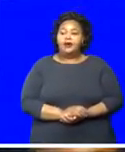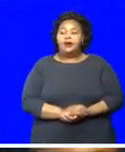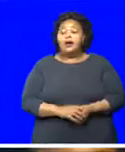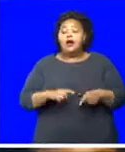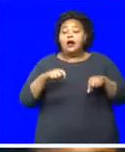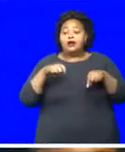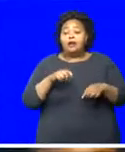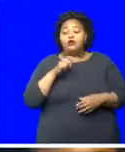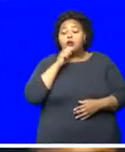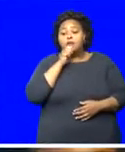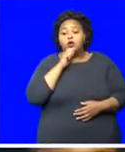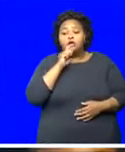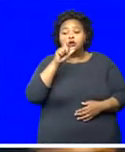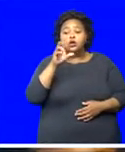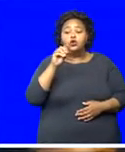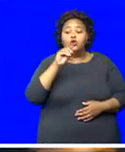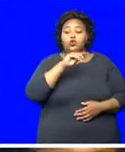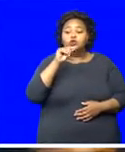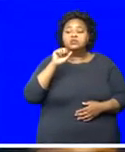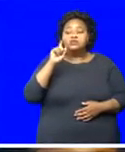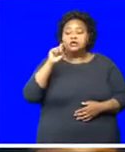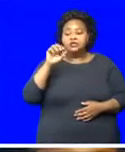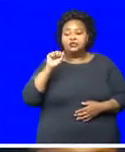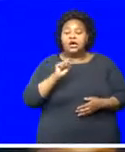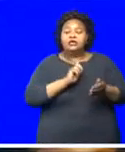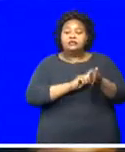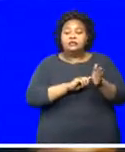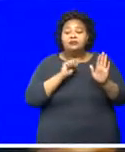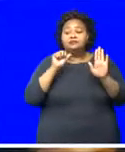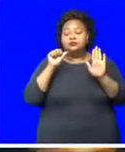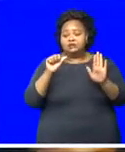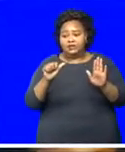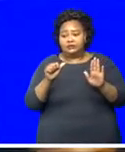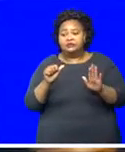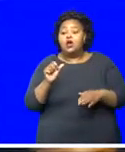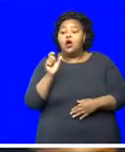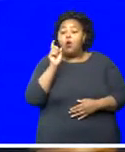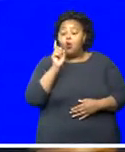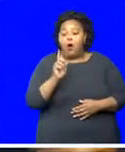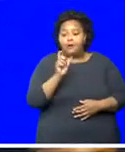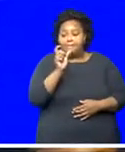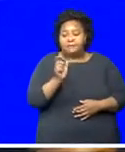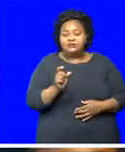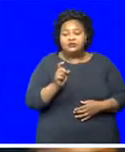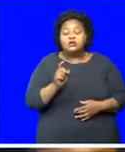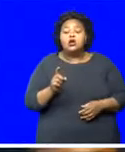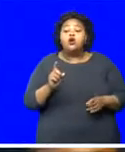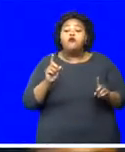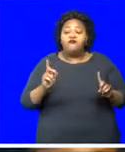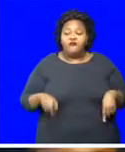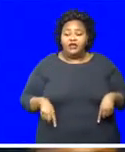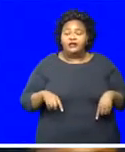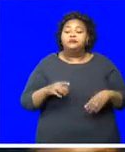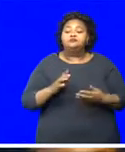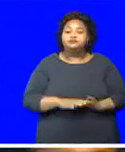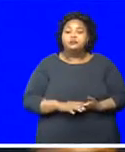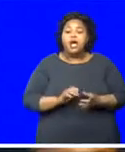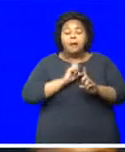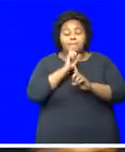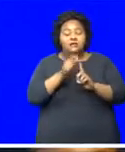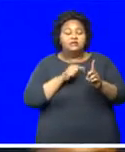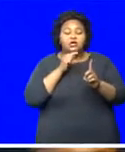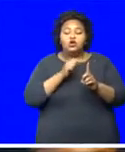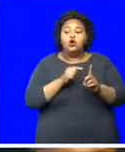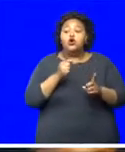umuntu engotini yemoto leyenteke ngetithuba tensimbi yesithupha ekuseni kaluzitha lapho khona umshayeli wayo longidzadzelo